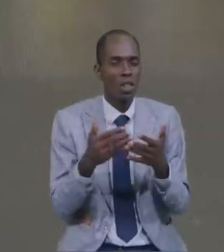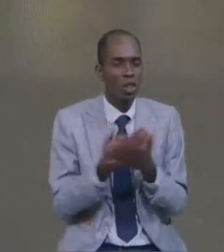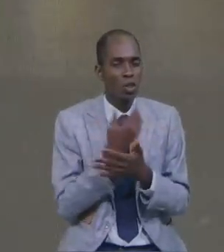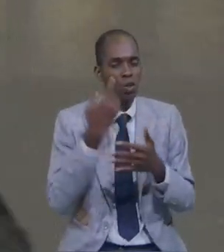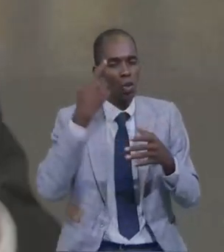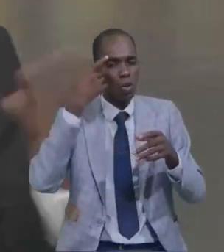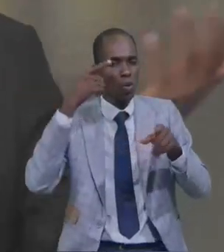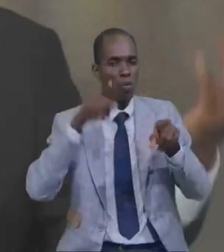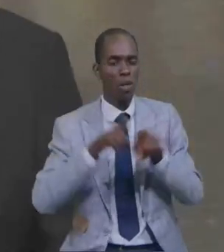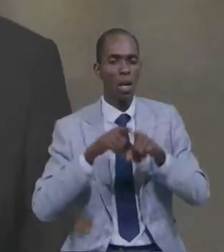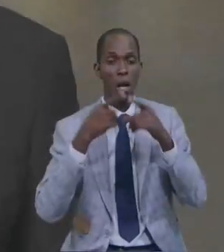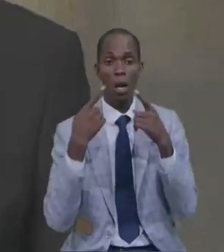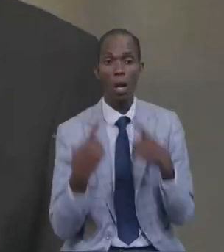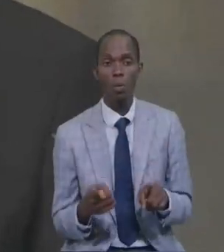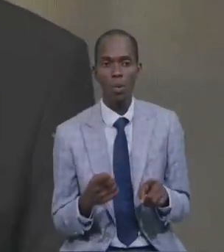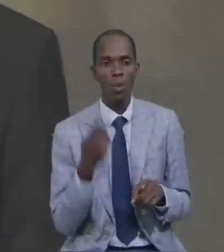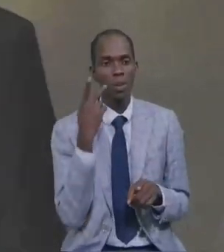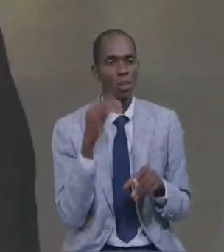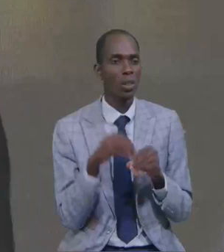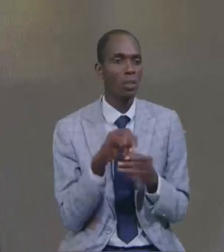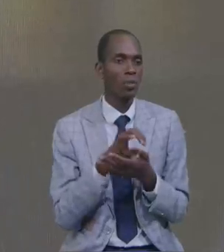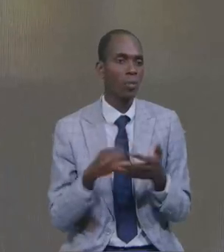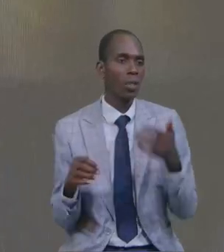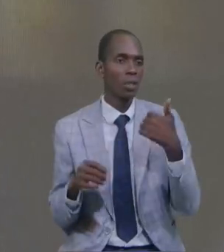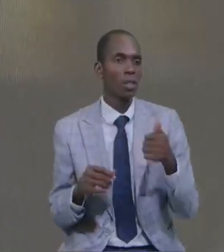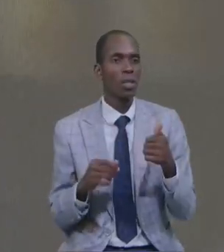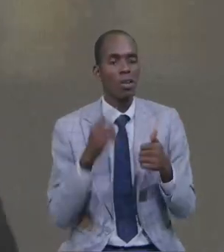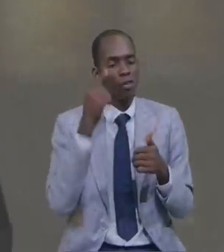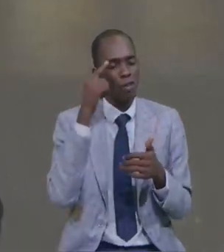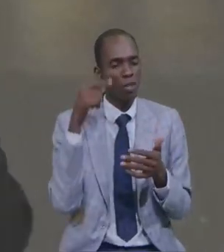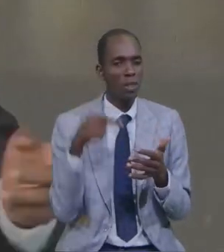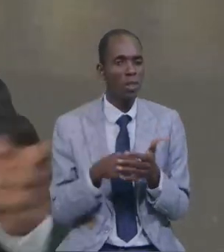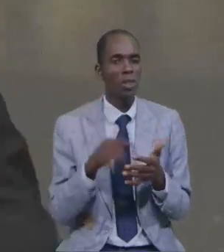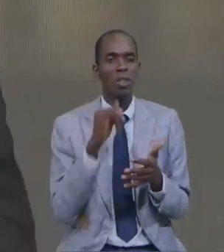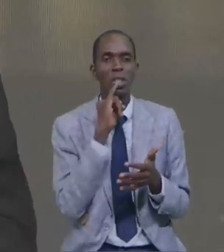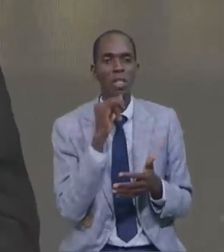Voici l'alliance. Mais voici l'alliance que je ferai avec la maison d'Israël.